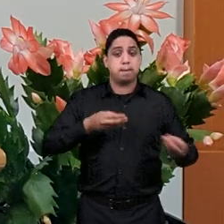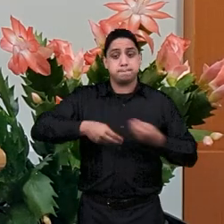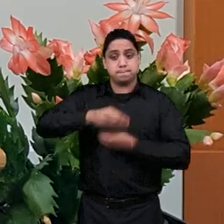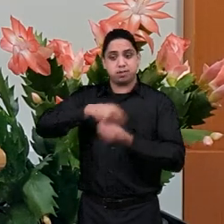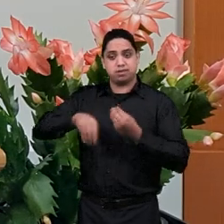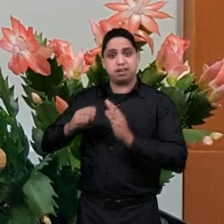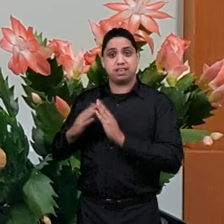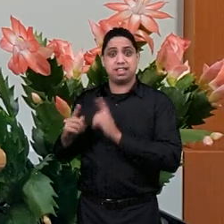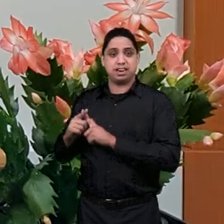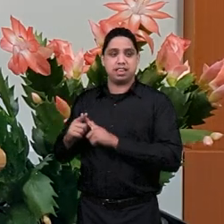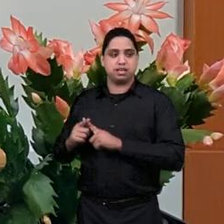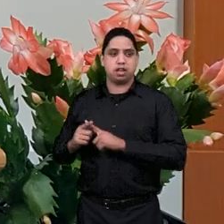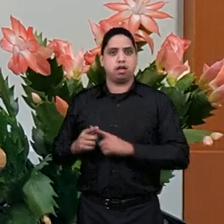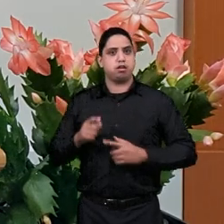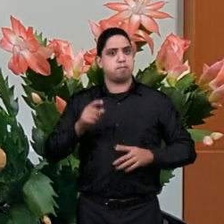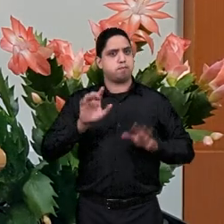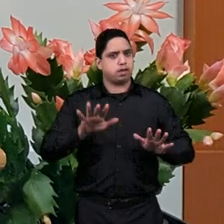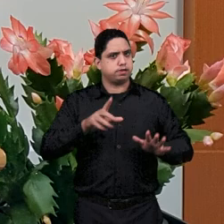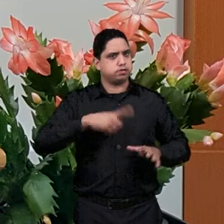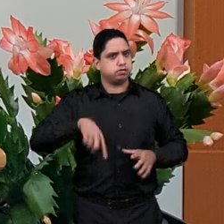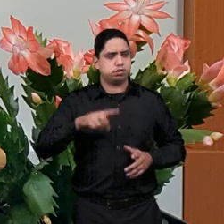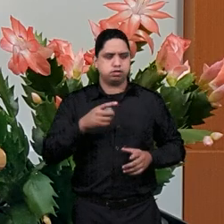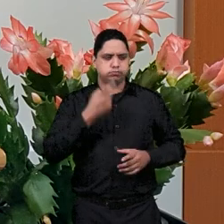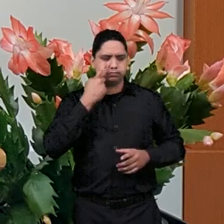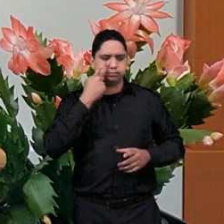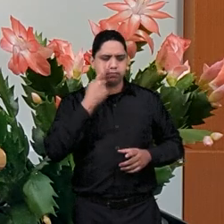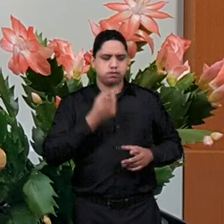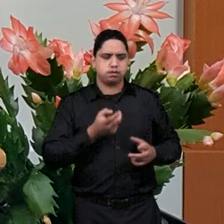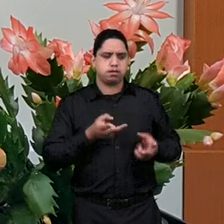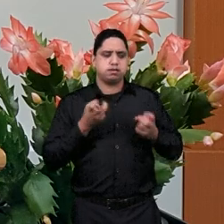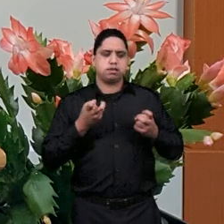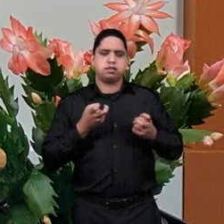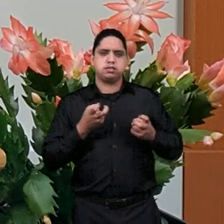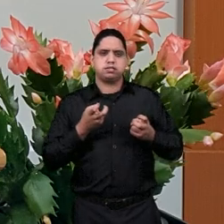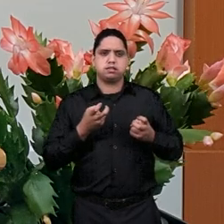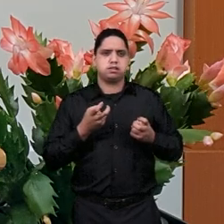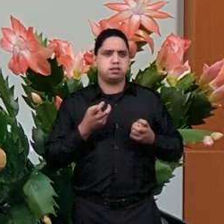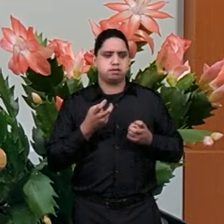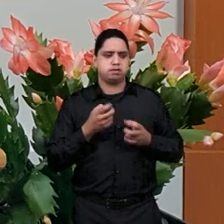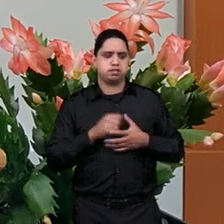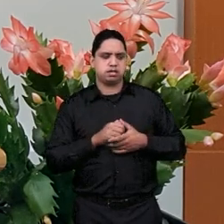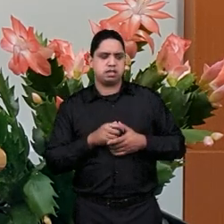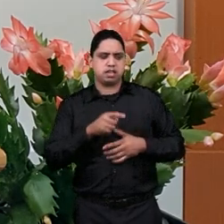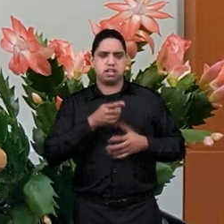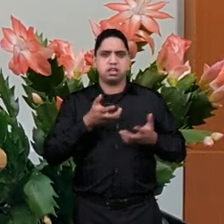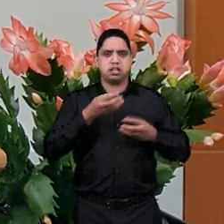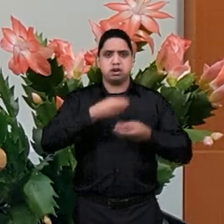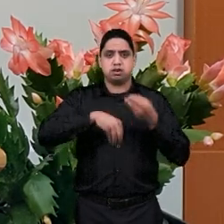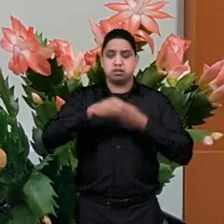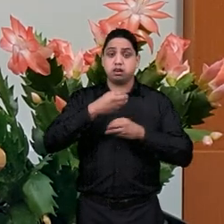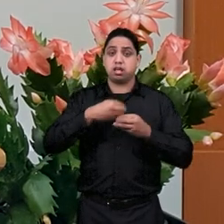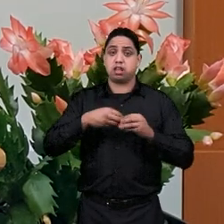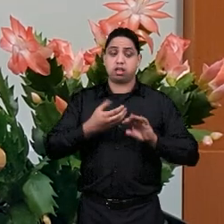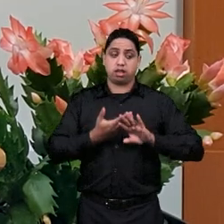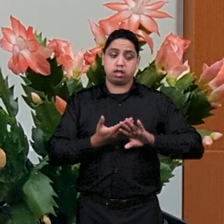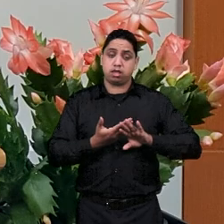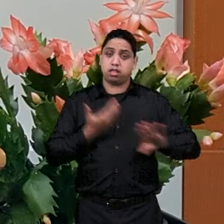commencé à s'apercevoir que l'enseignement à cette heure sont d'exstructuration, de